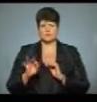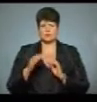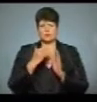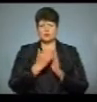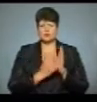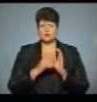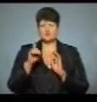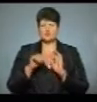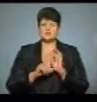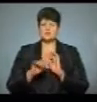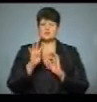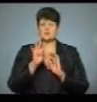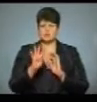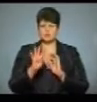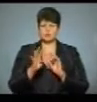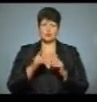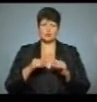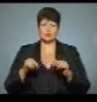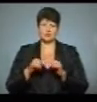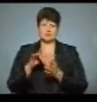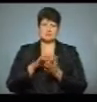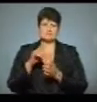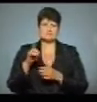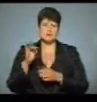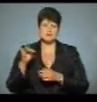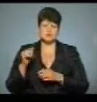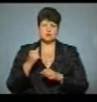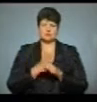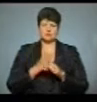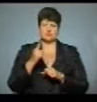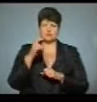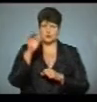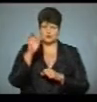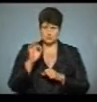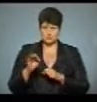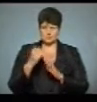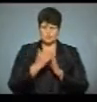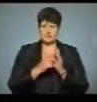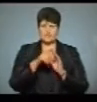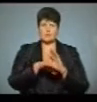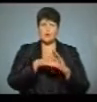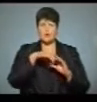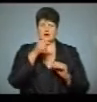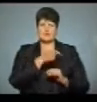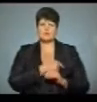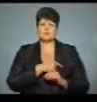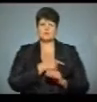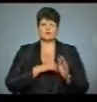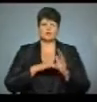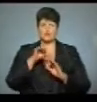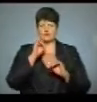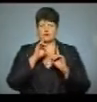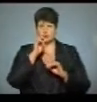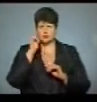У 164-му окрузі з центром у Збаражі опрацьовано 100% протоколів. Там обрали депутатом Верховної Ради